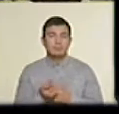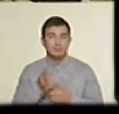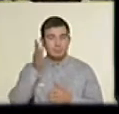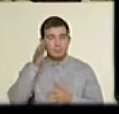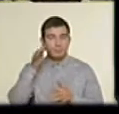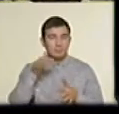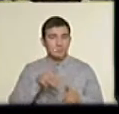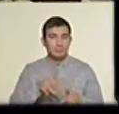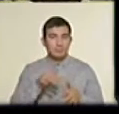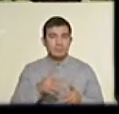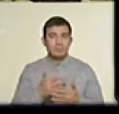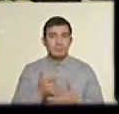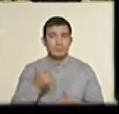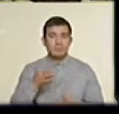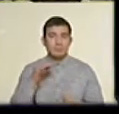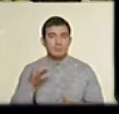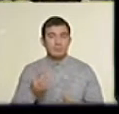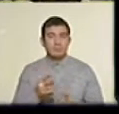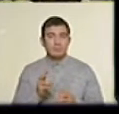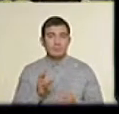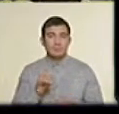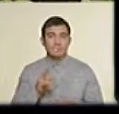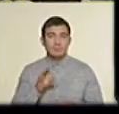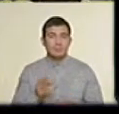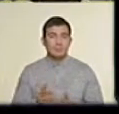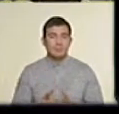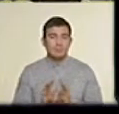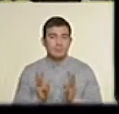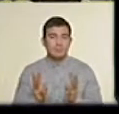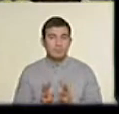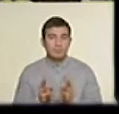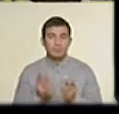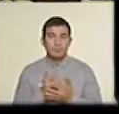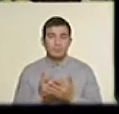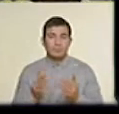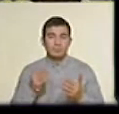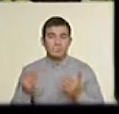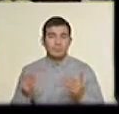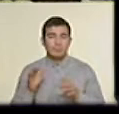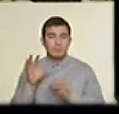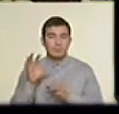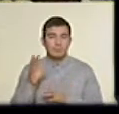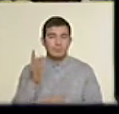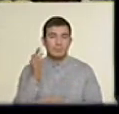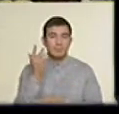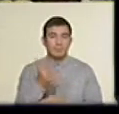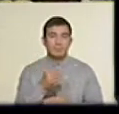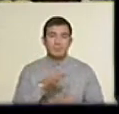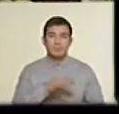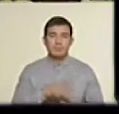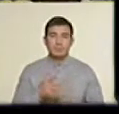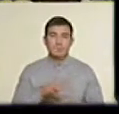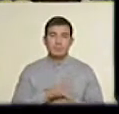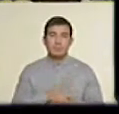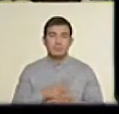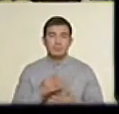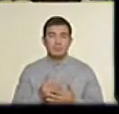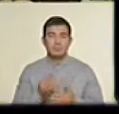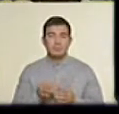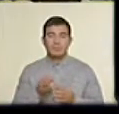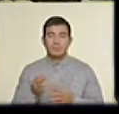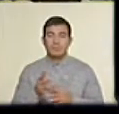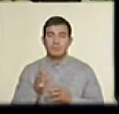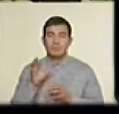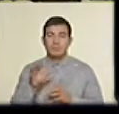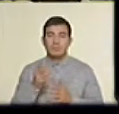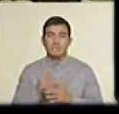sharsharalar, g'orlar, buloqlar, so'lim tog' yonbag'irlarini kiritamiz. Toshkent viloyatidagi Chimyon,